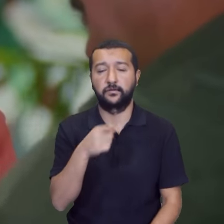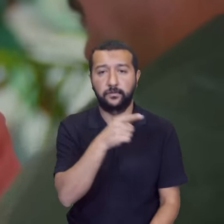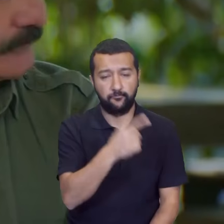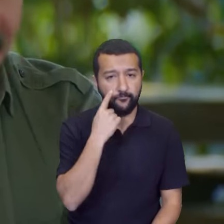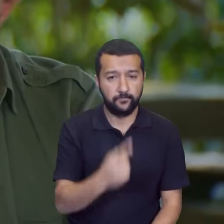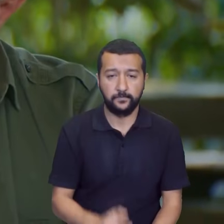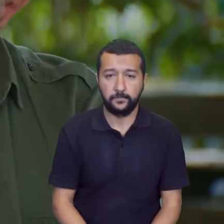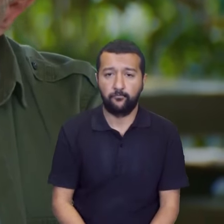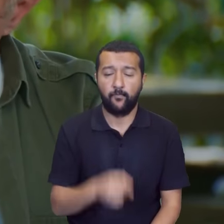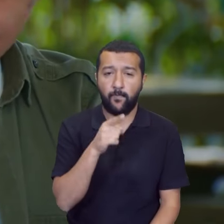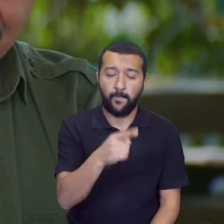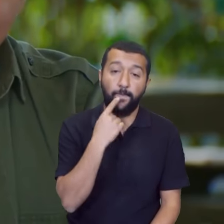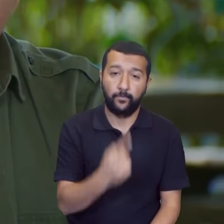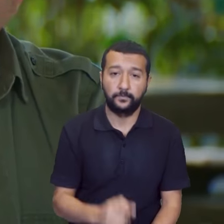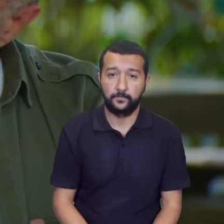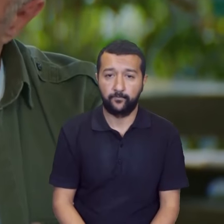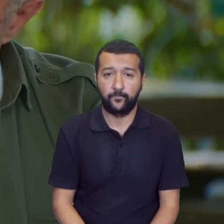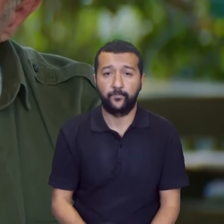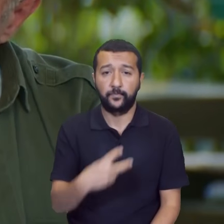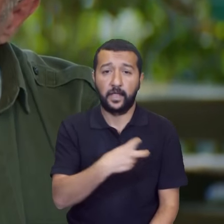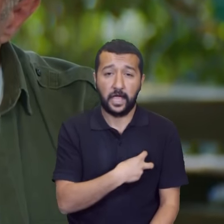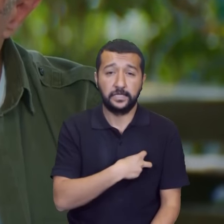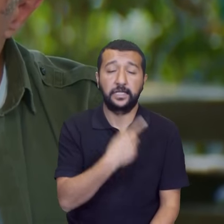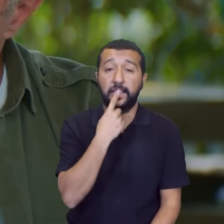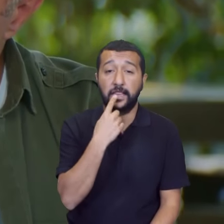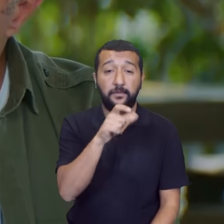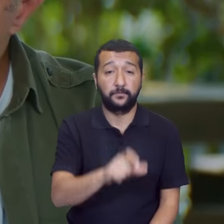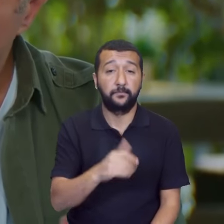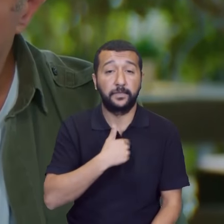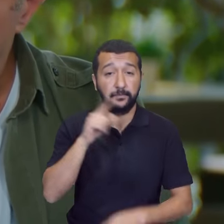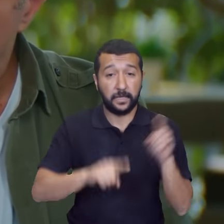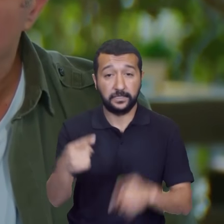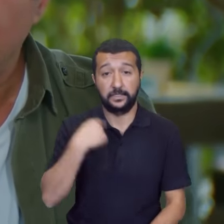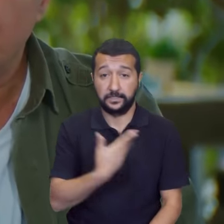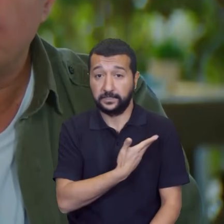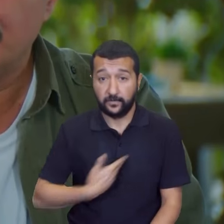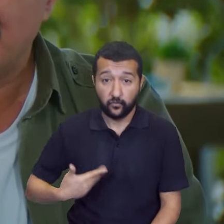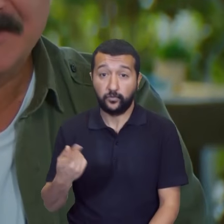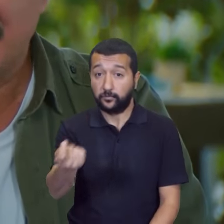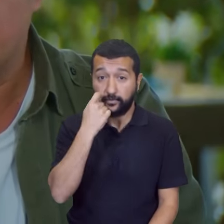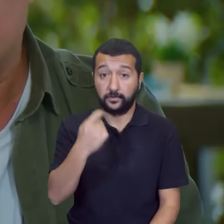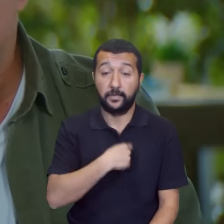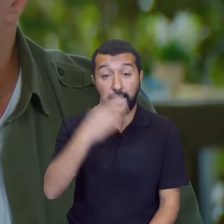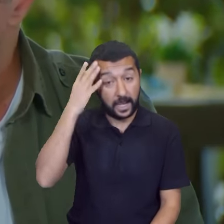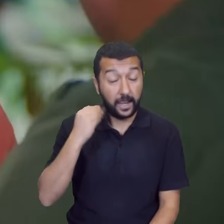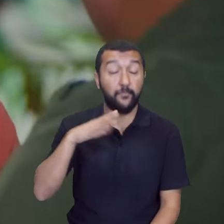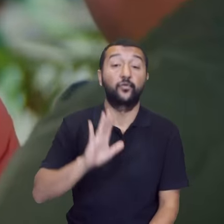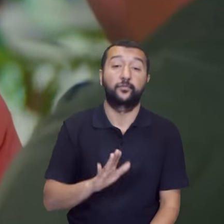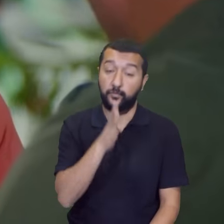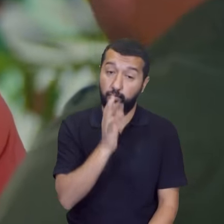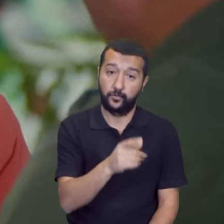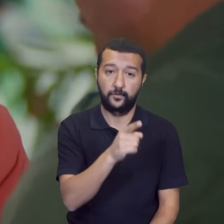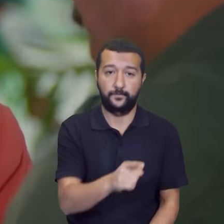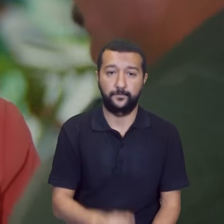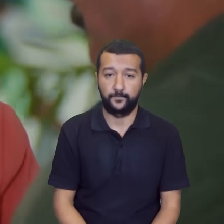Yahu yani aşk meşrubatım, bazen beni seviyor musun, gömüyor musun? Ben anlamakta güçlük çekiyorum, biliyor